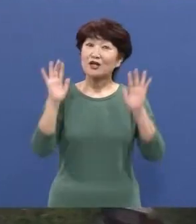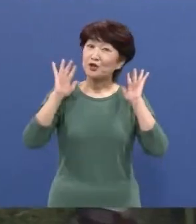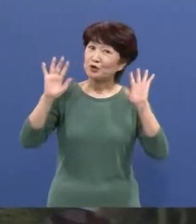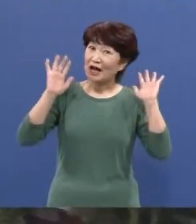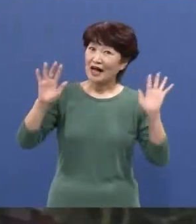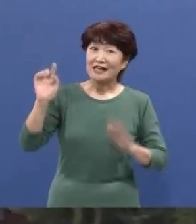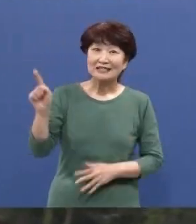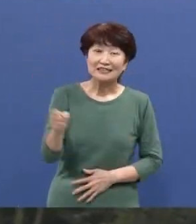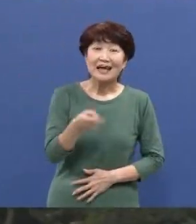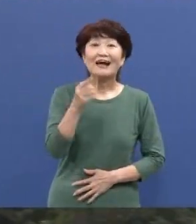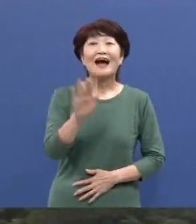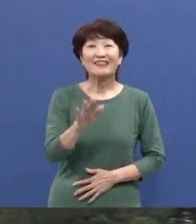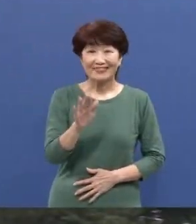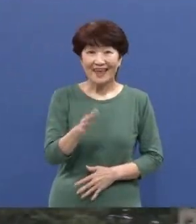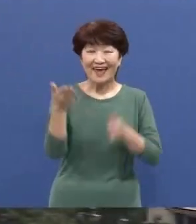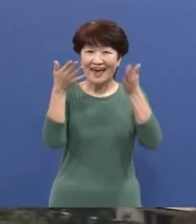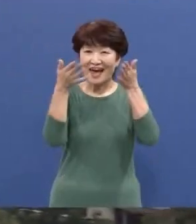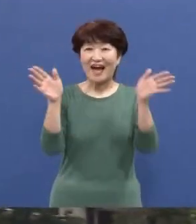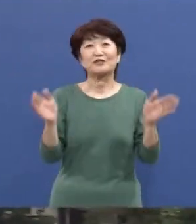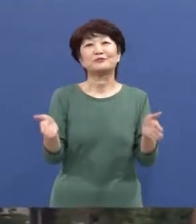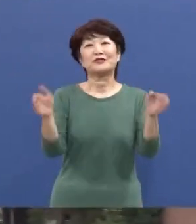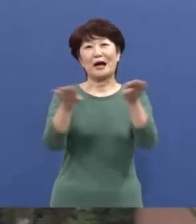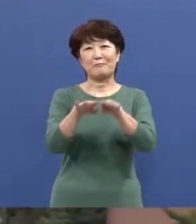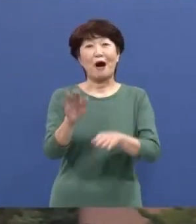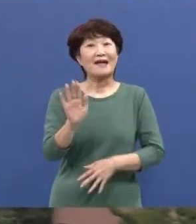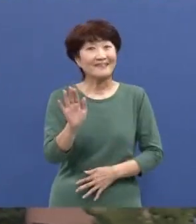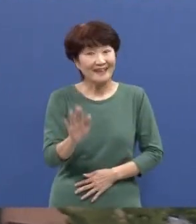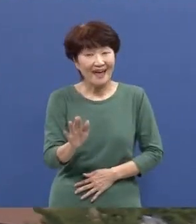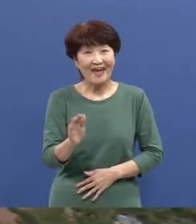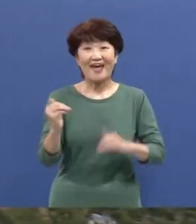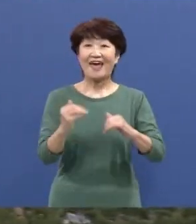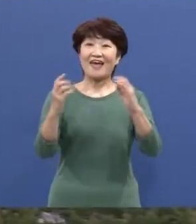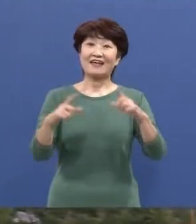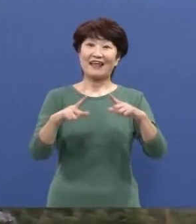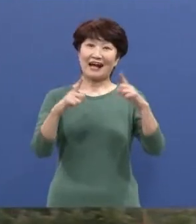、で博物館があって、高槻は楽しい街